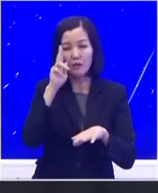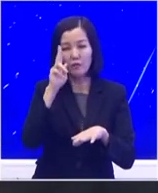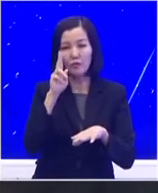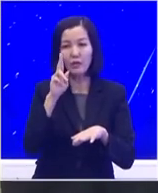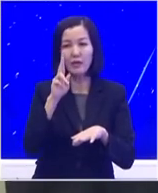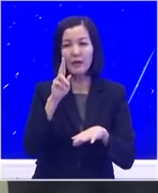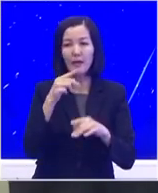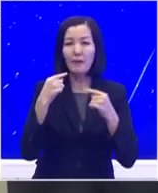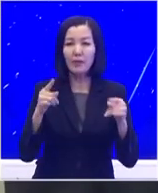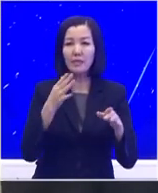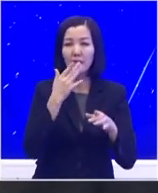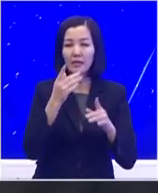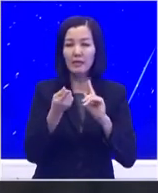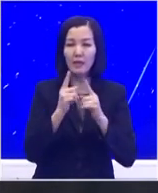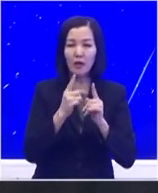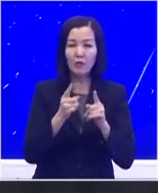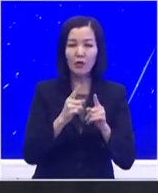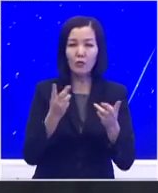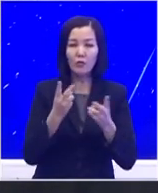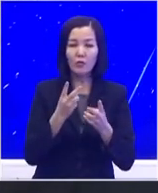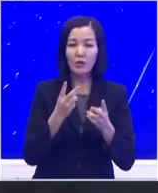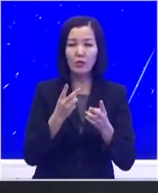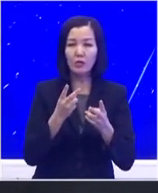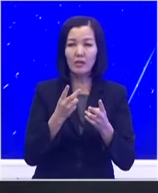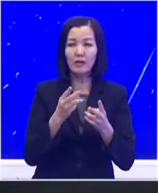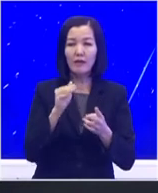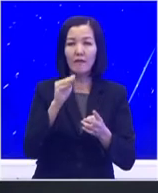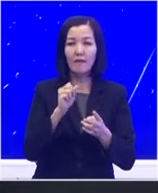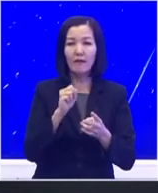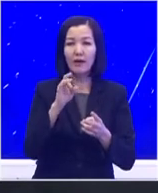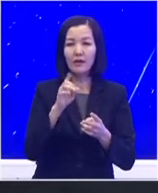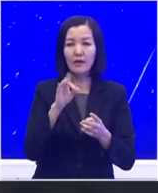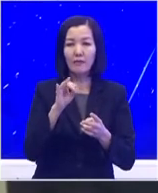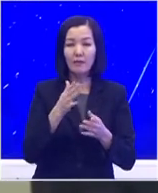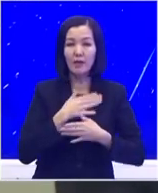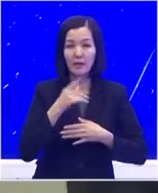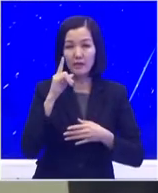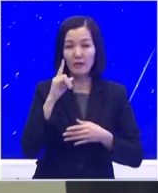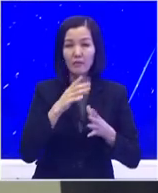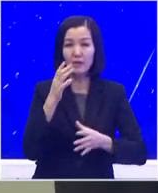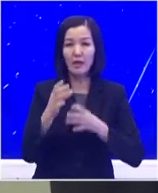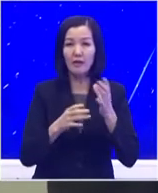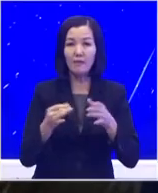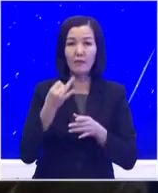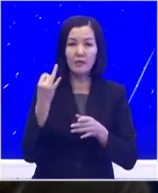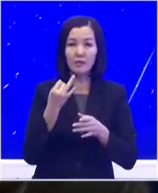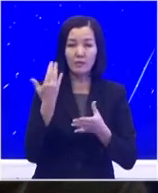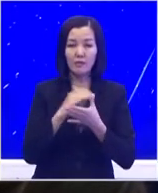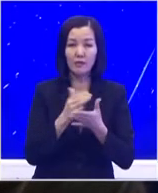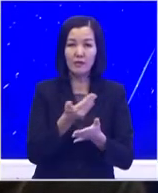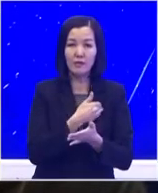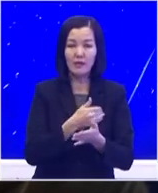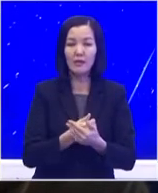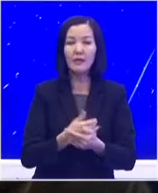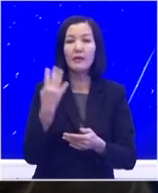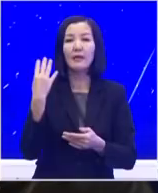еңбектерін аудару, өздерінің тілінде аудару. Себебі Фарабиге тек қана біздің елде емес, әлем өте қызығып отыр. Басқосуға